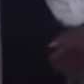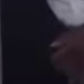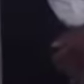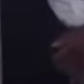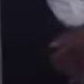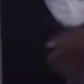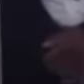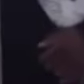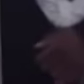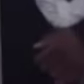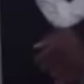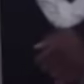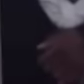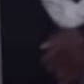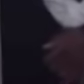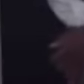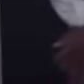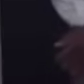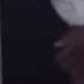Abanye